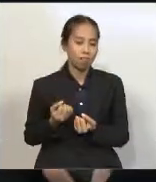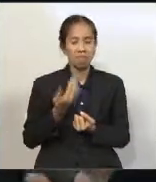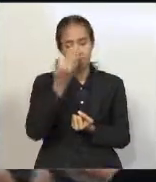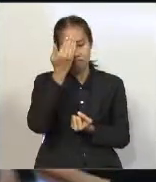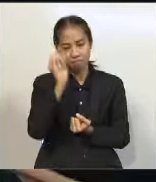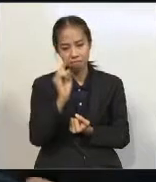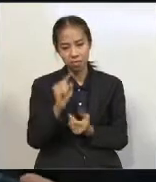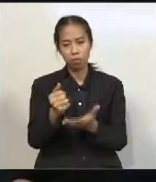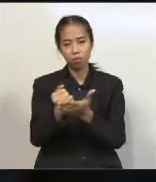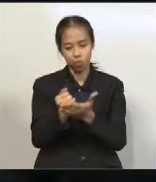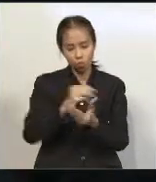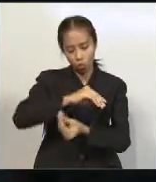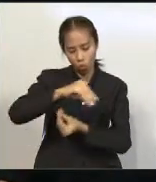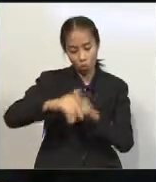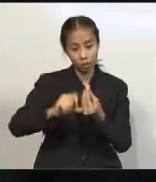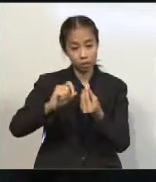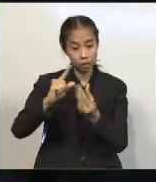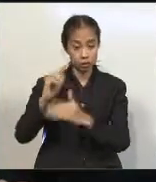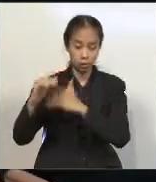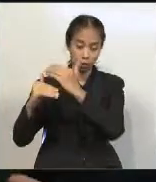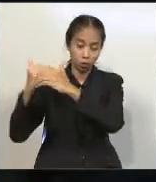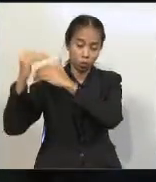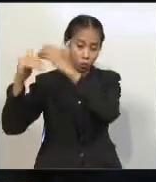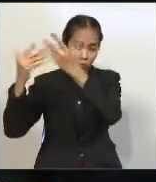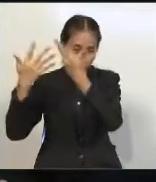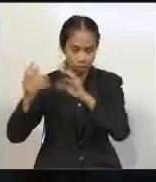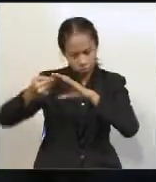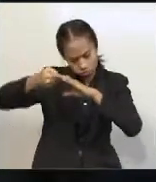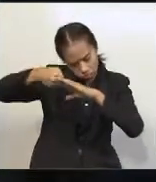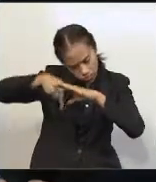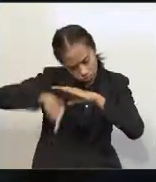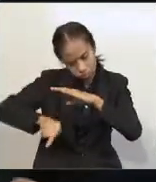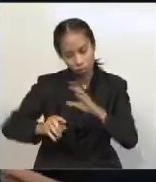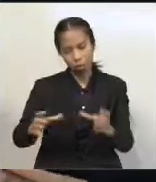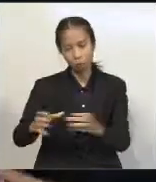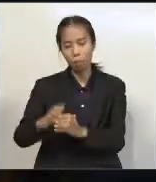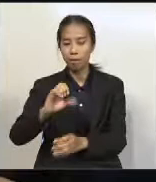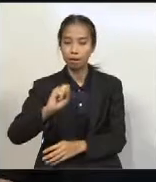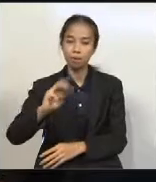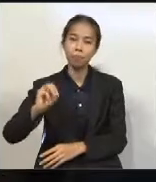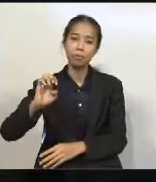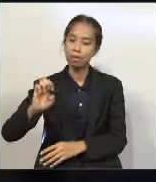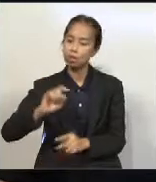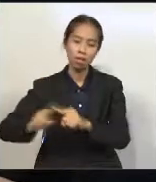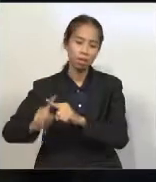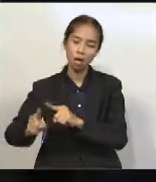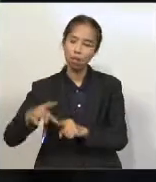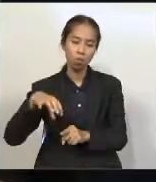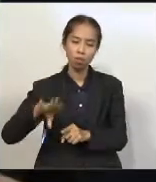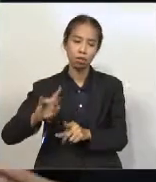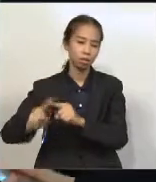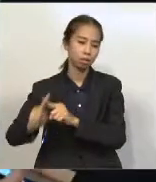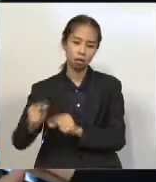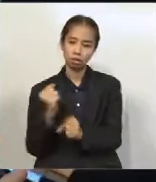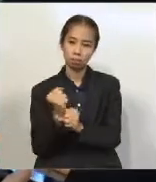น์ในการพัฒนาเศรษฐกิจภาพรวมแล้วก็ลงลึกไปถึง SME แล้วก็ไมโคร SME อย่างที่ผมเรียน